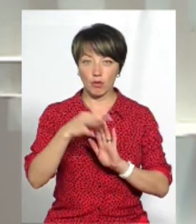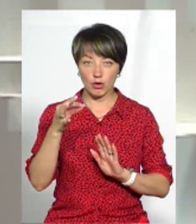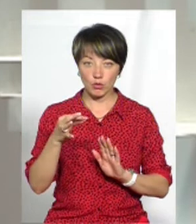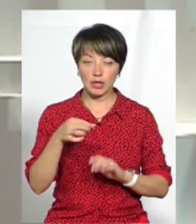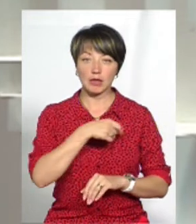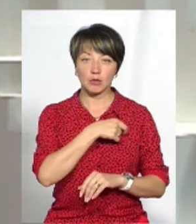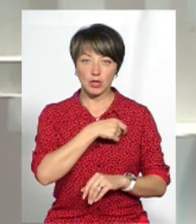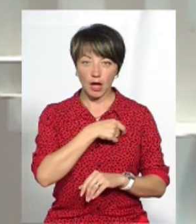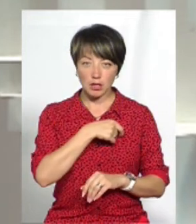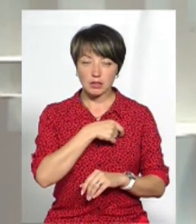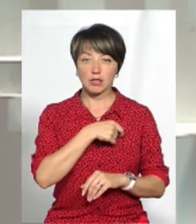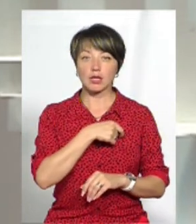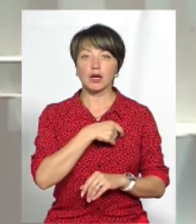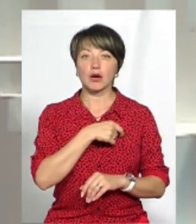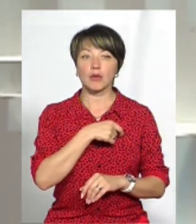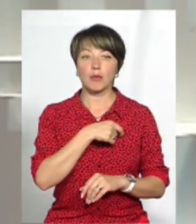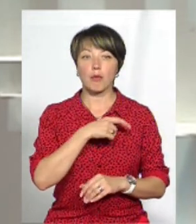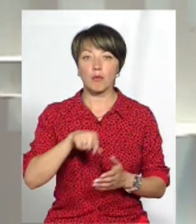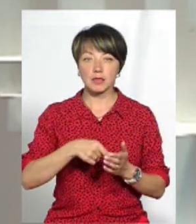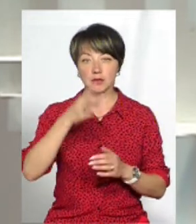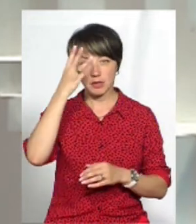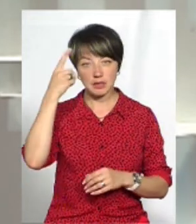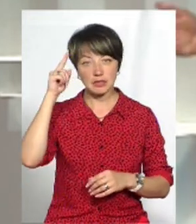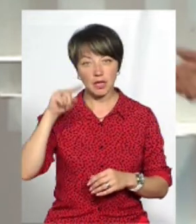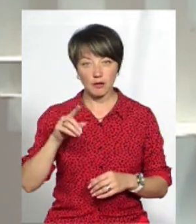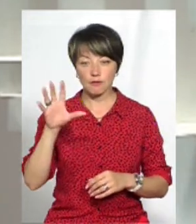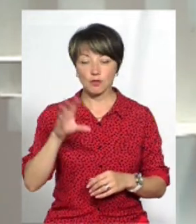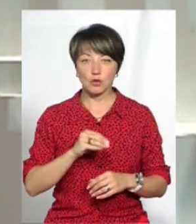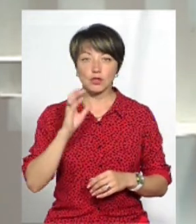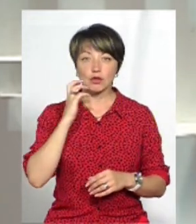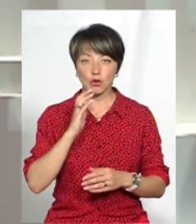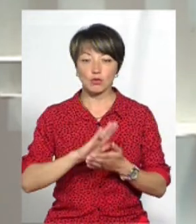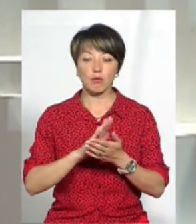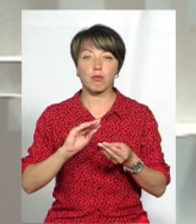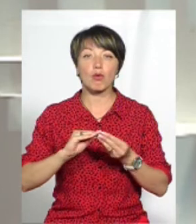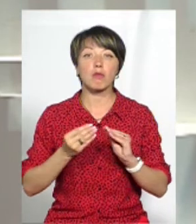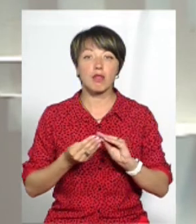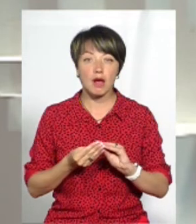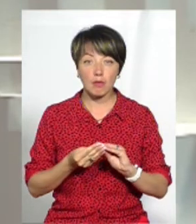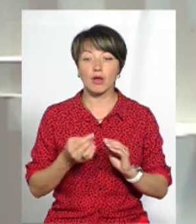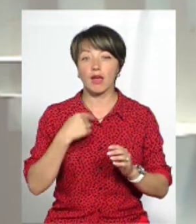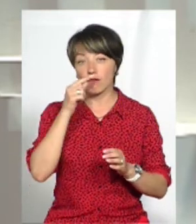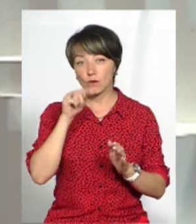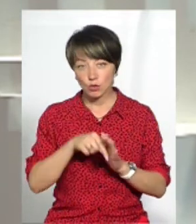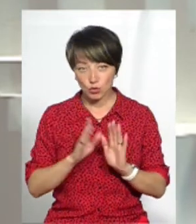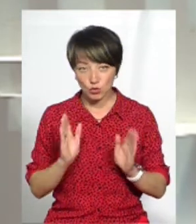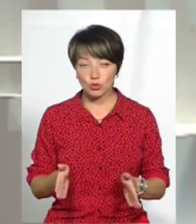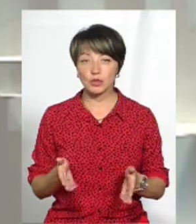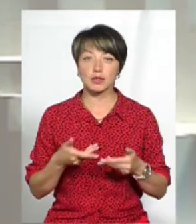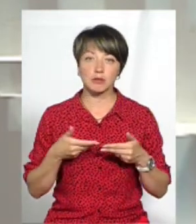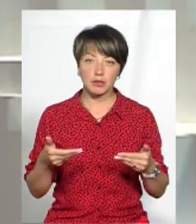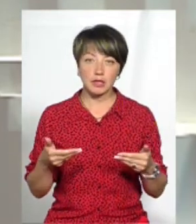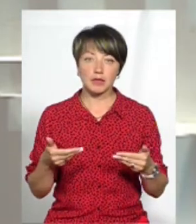як депутат-мажоритарник по місту Хмельницькому, знаючи цю серйозну екологічну проблему, втручусь, і